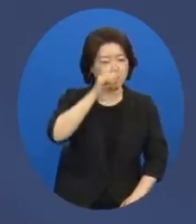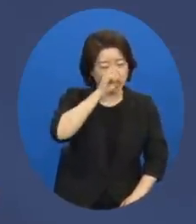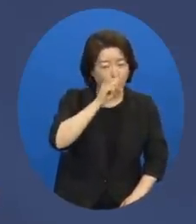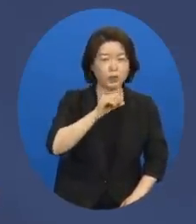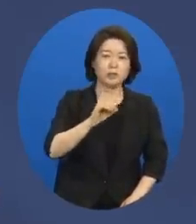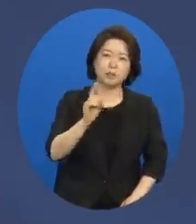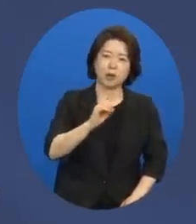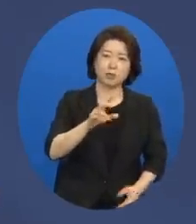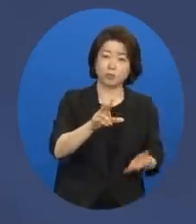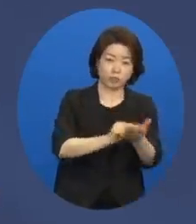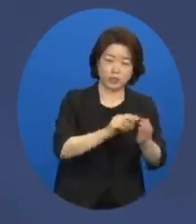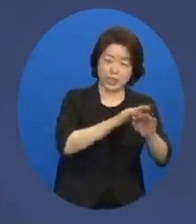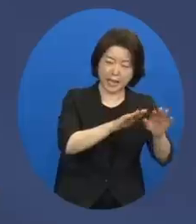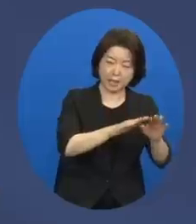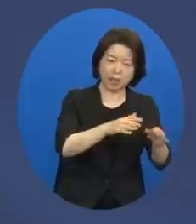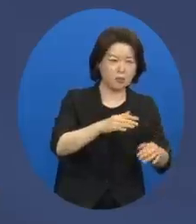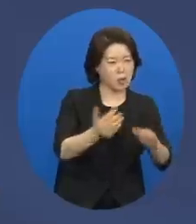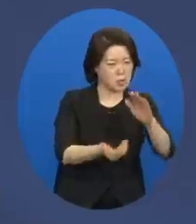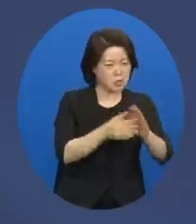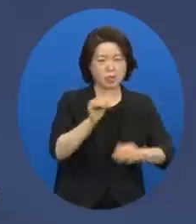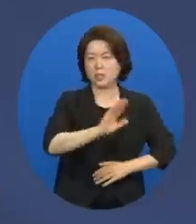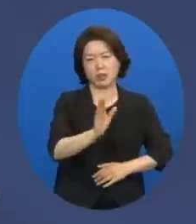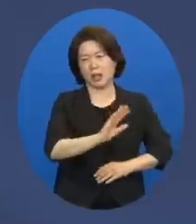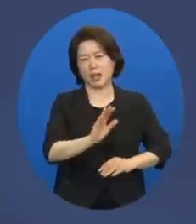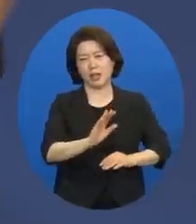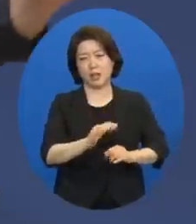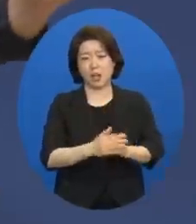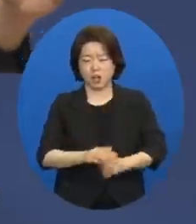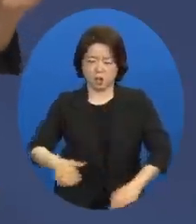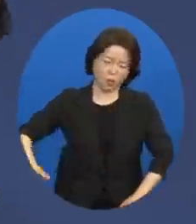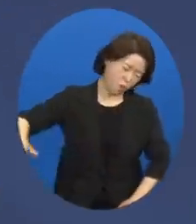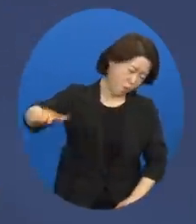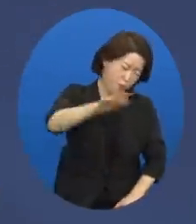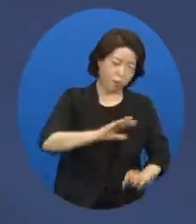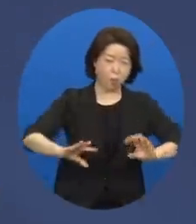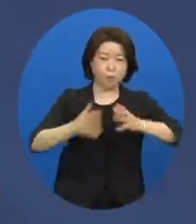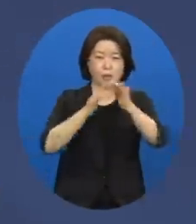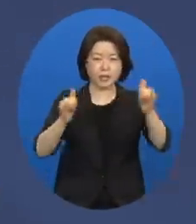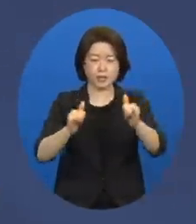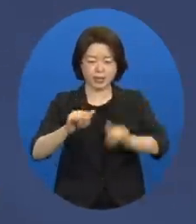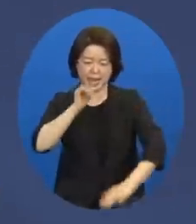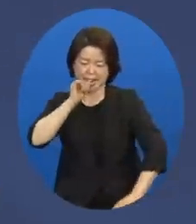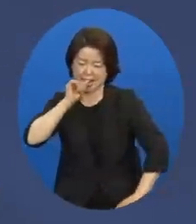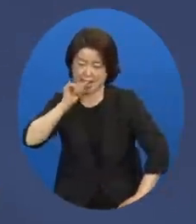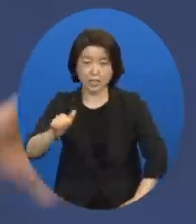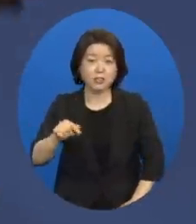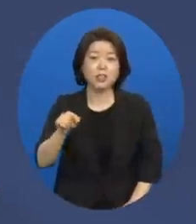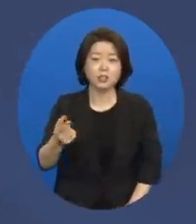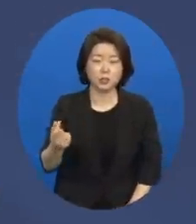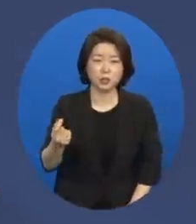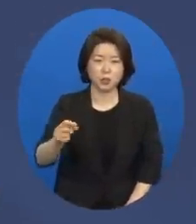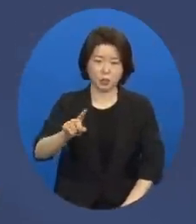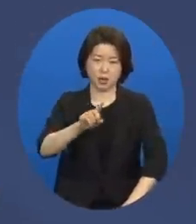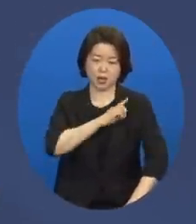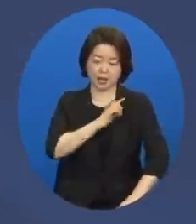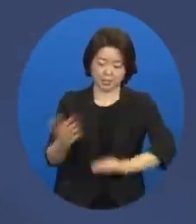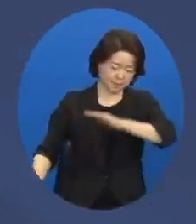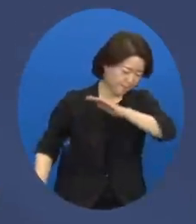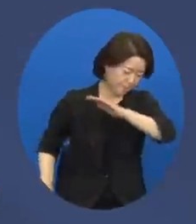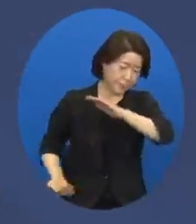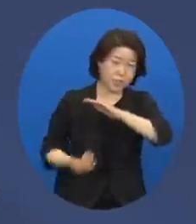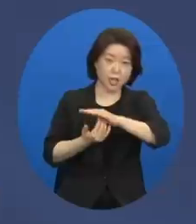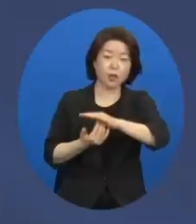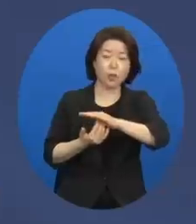무슨 문제 해결 소원 성취 이런 따위가 아니라 온 백성에게 절대적이고 가장 최고